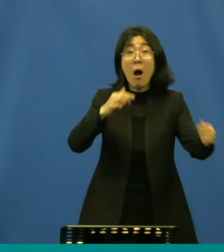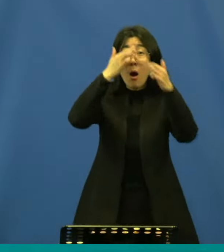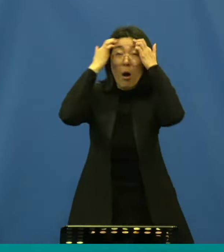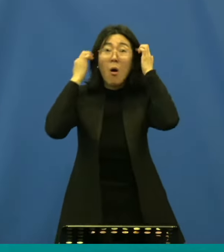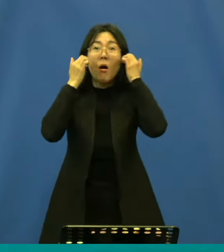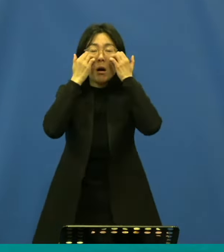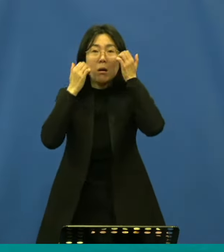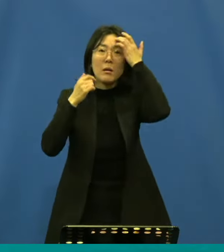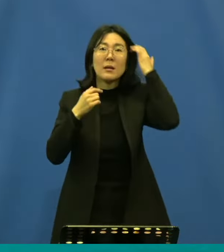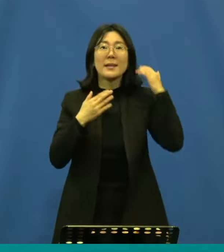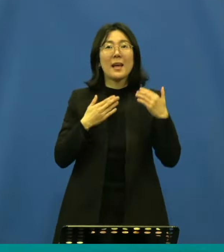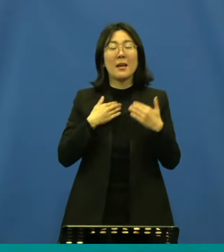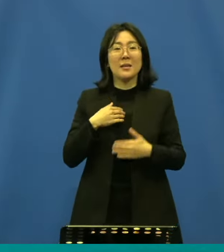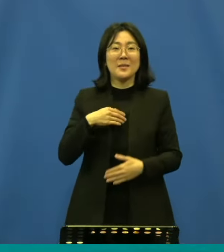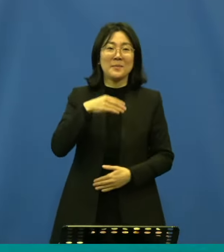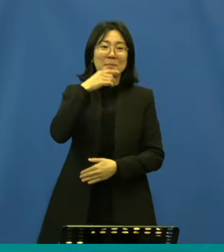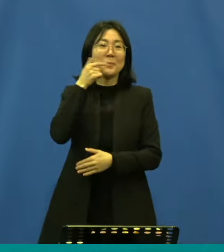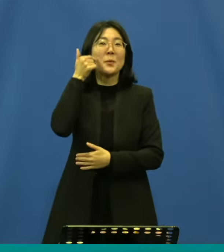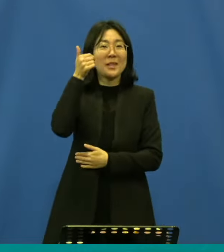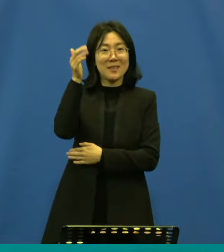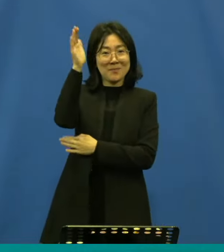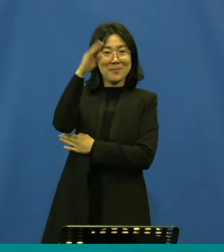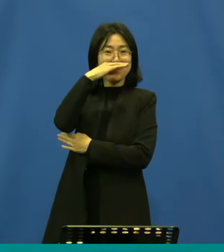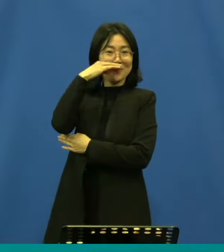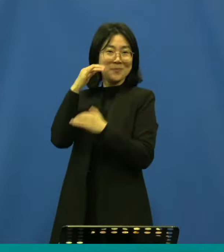얼굴을 예를 들 수는 없어요.